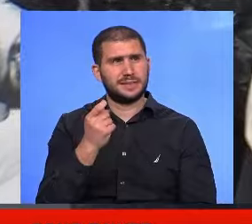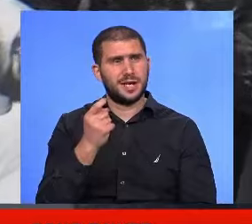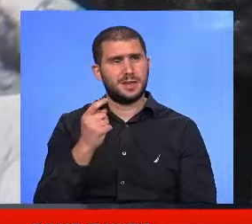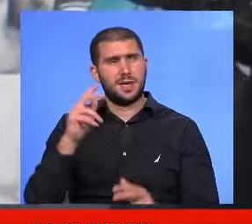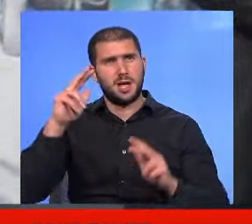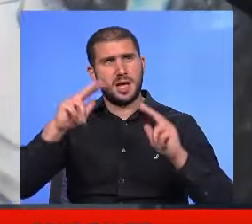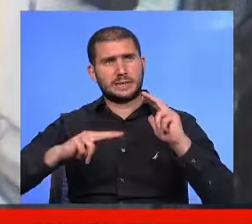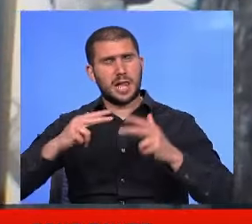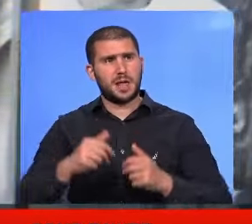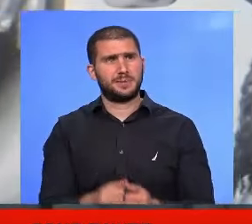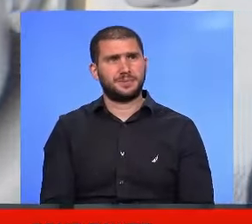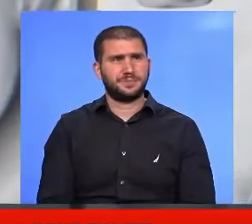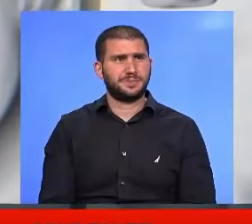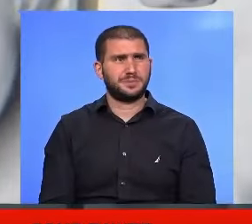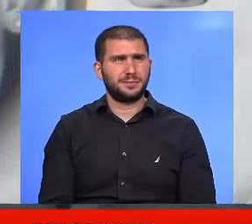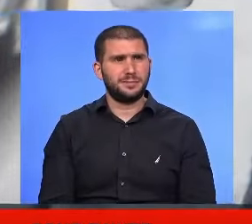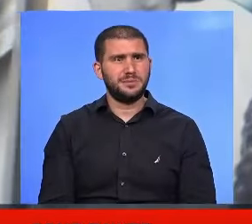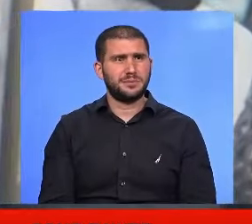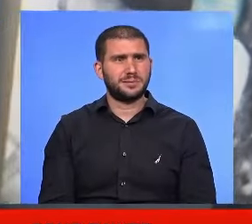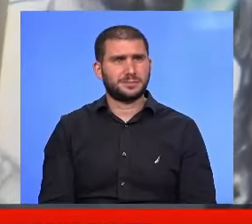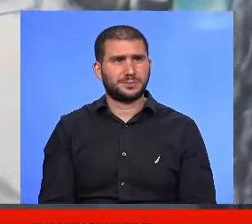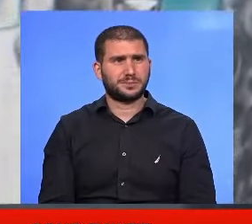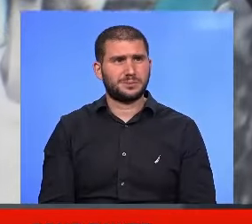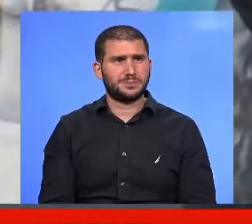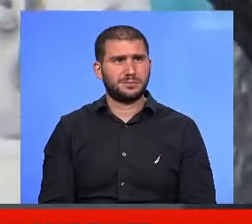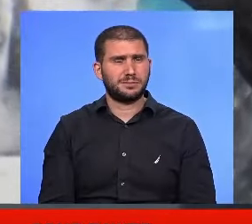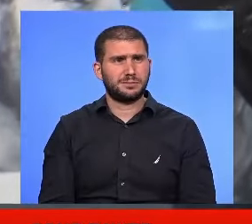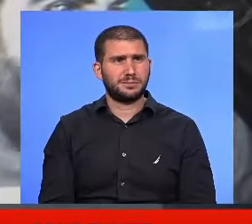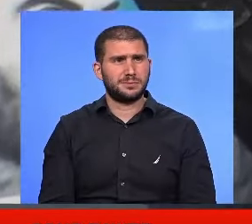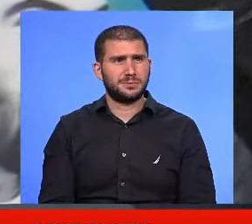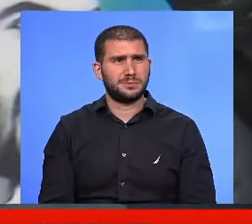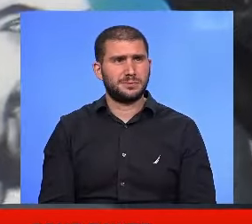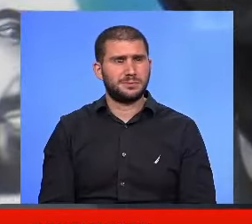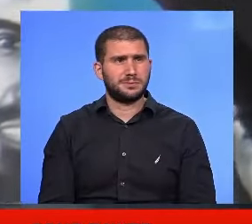נעשה קצת קצת קטן. נגיע מכאן.